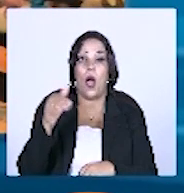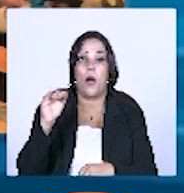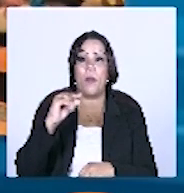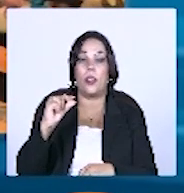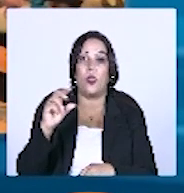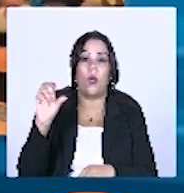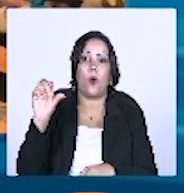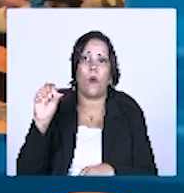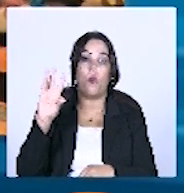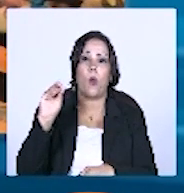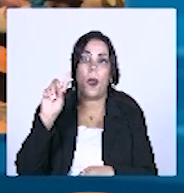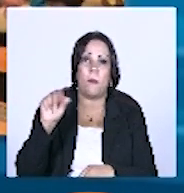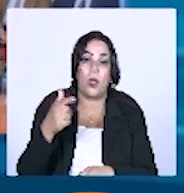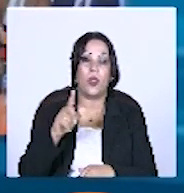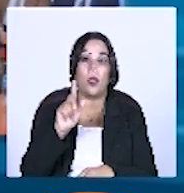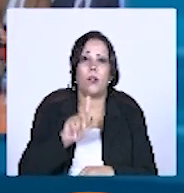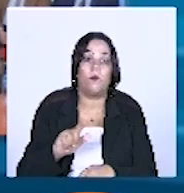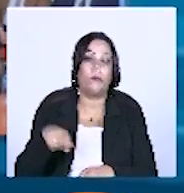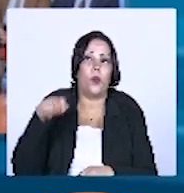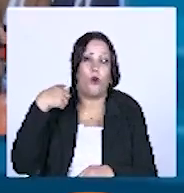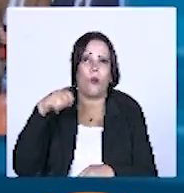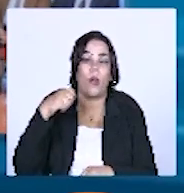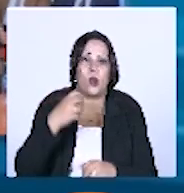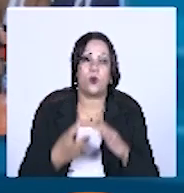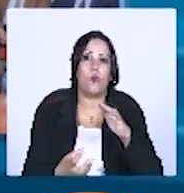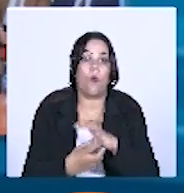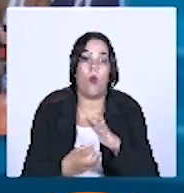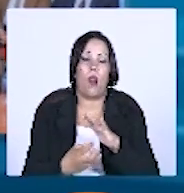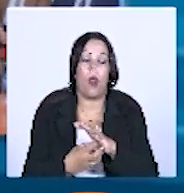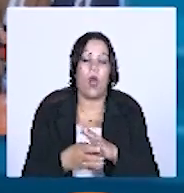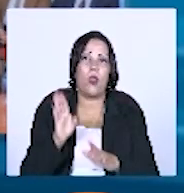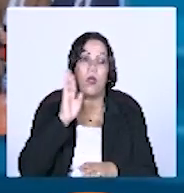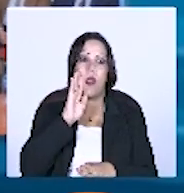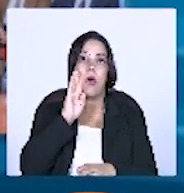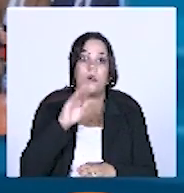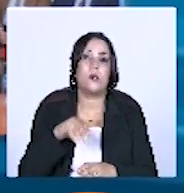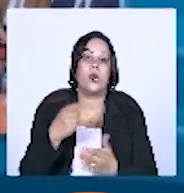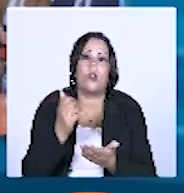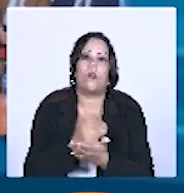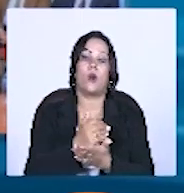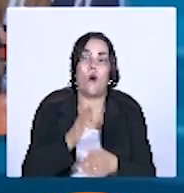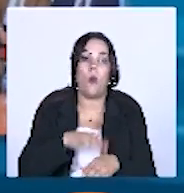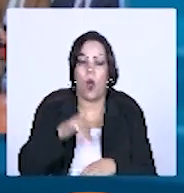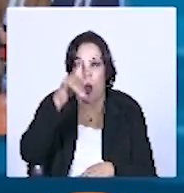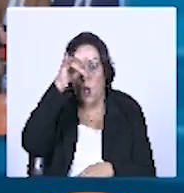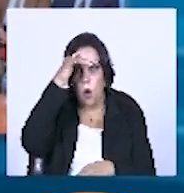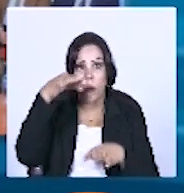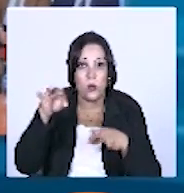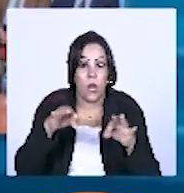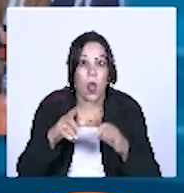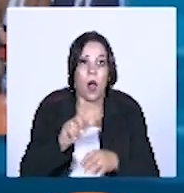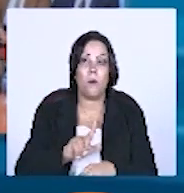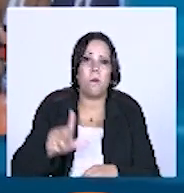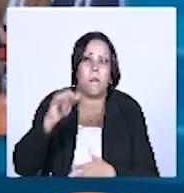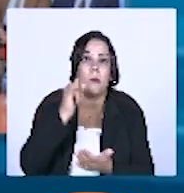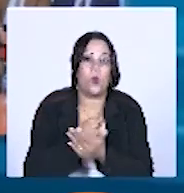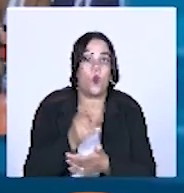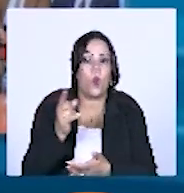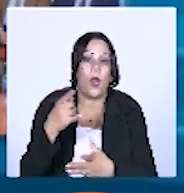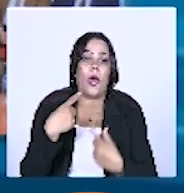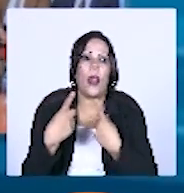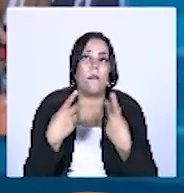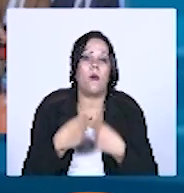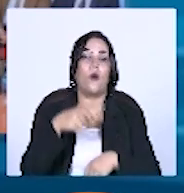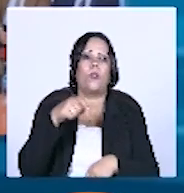وهبان عميد كليه الدراسات الاقتصاديه والعلوم السياسيه راس الجلسه وتحدثت فيها